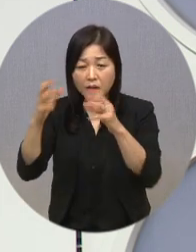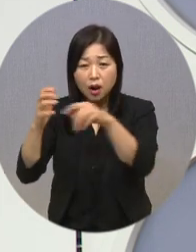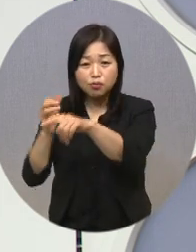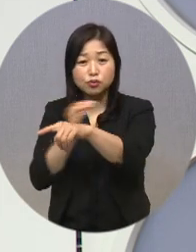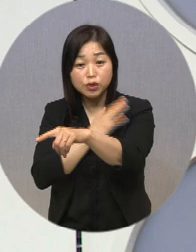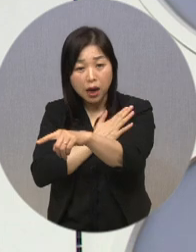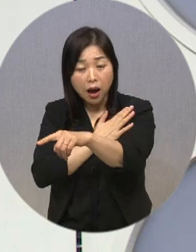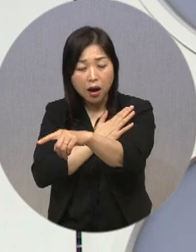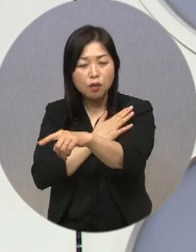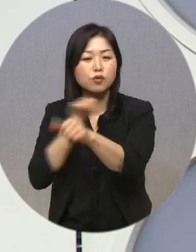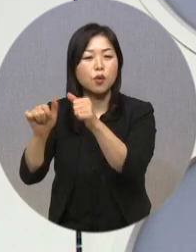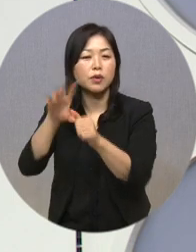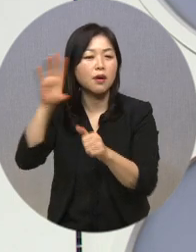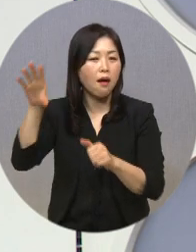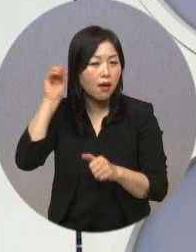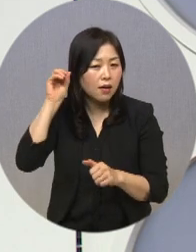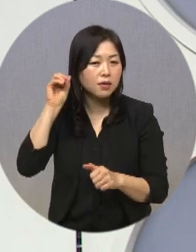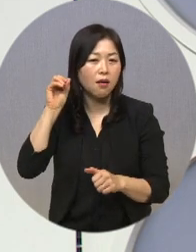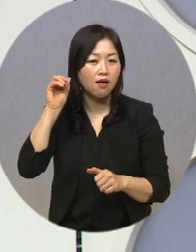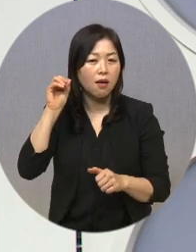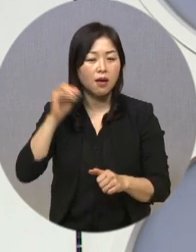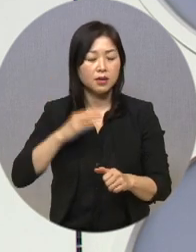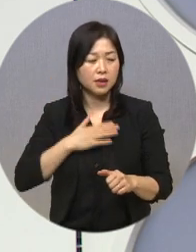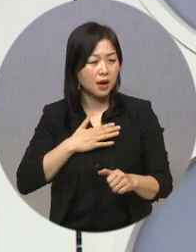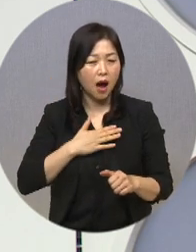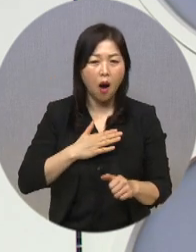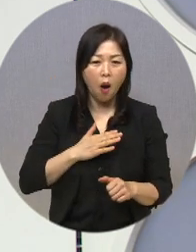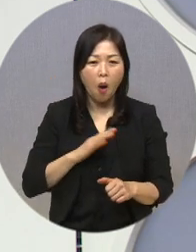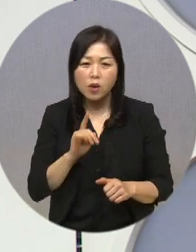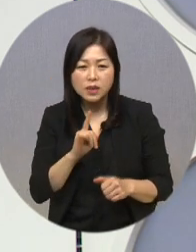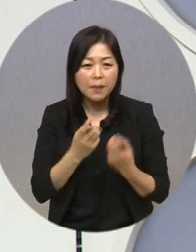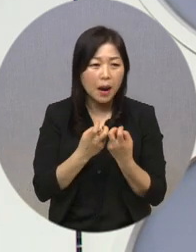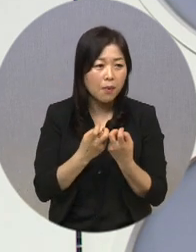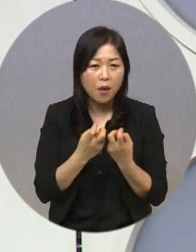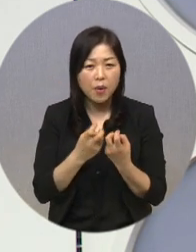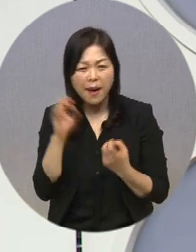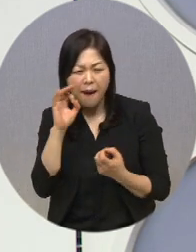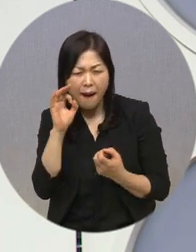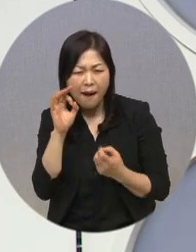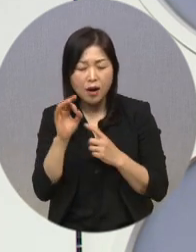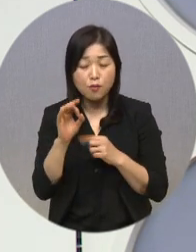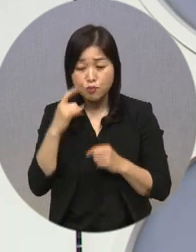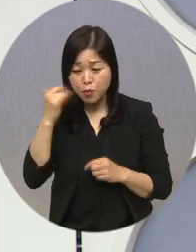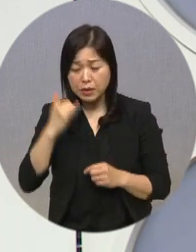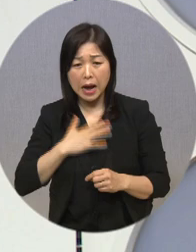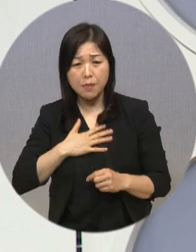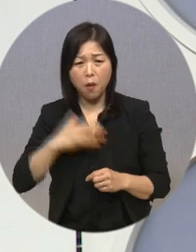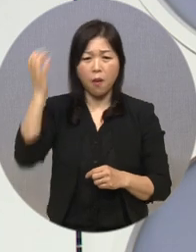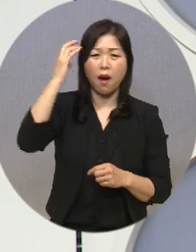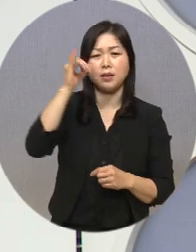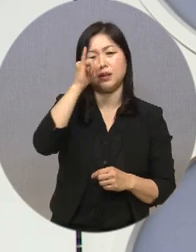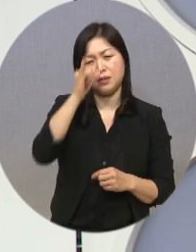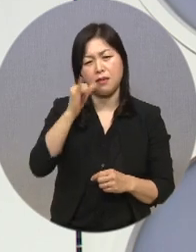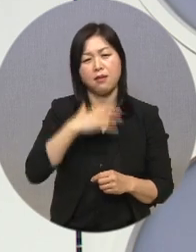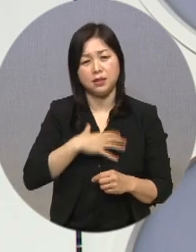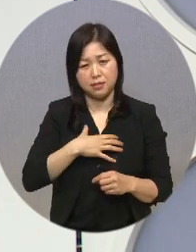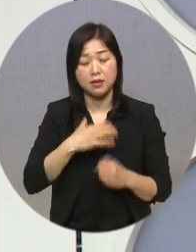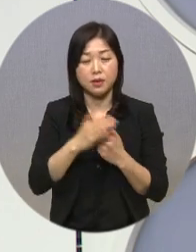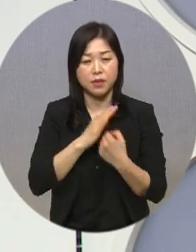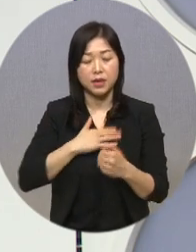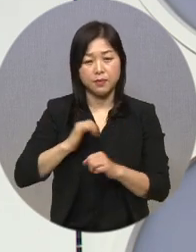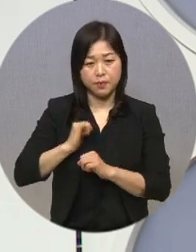가자. 그래서 수석을 혼자서 했습니다. 부모님 마음을 아. 펄펄 뛸까 봐. 그러고 군복을